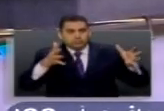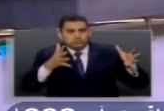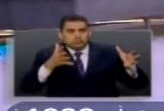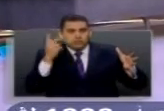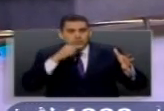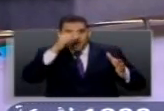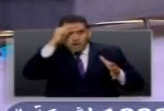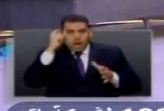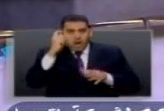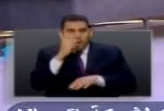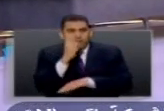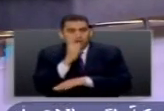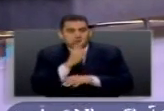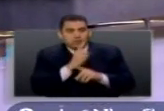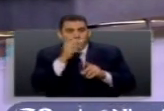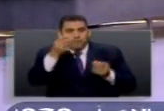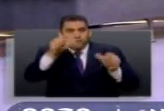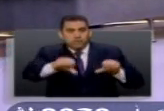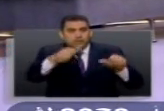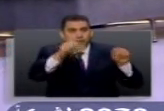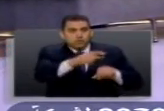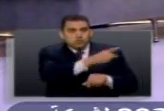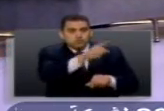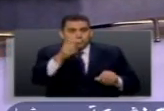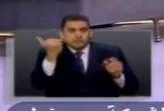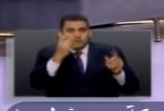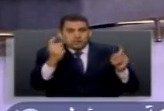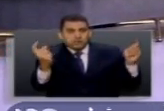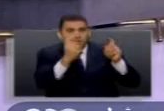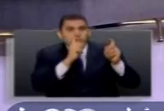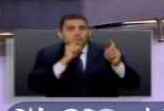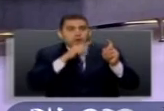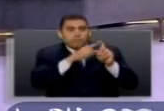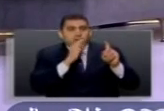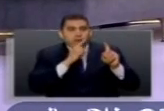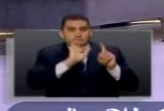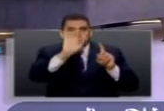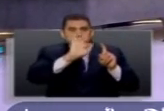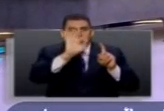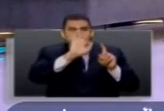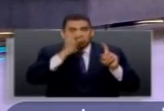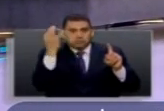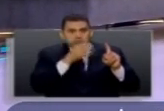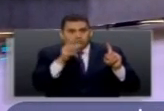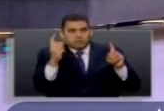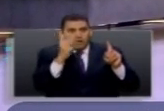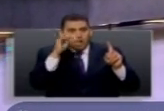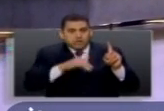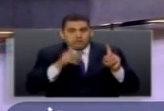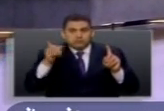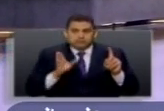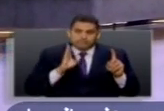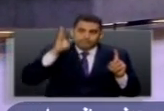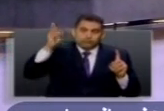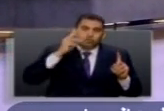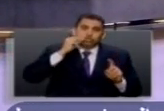الكفار في مكه فشلوا في ان يردوا على حجج النبي صلى الله عليه وسلم ذهب الى الشام والعراق